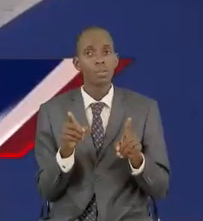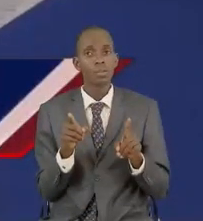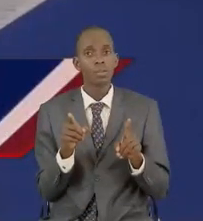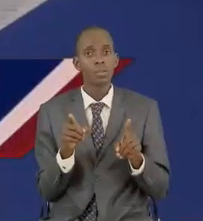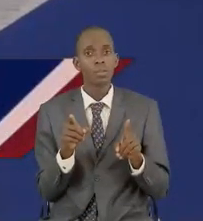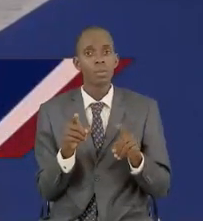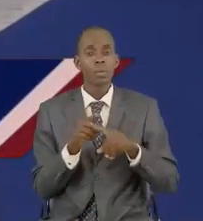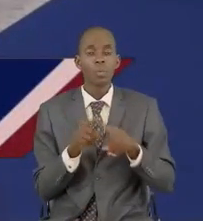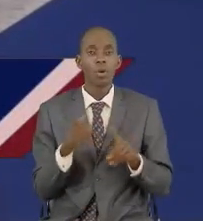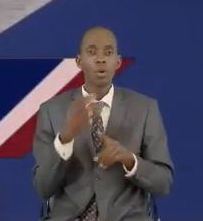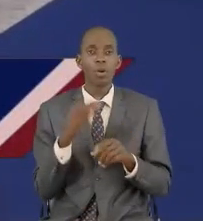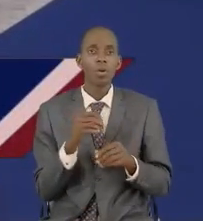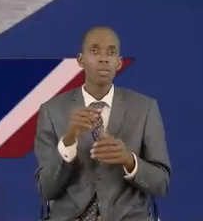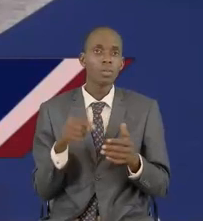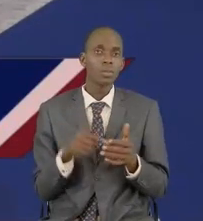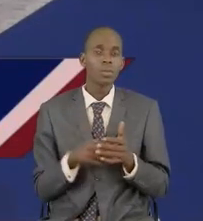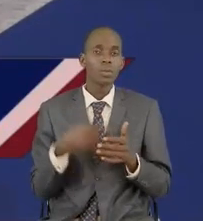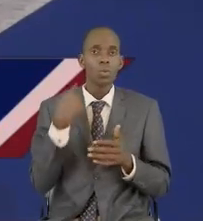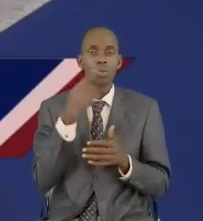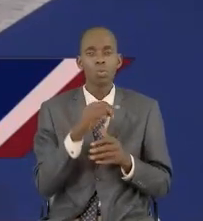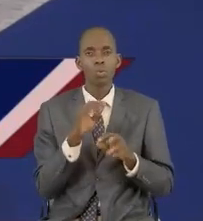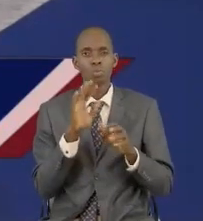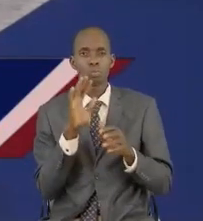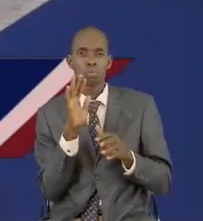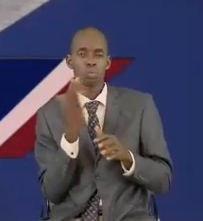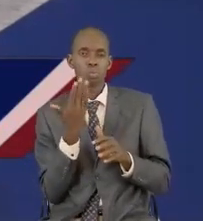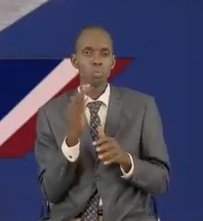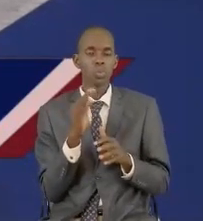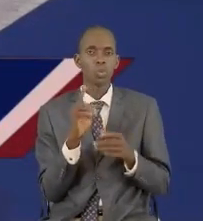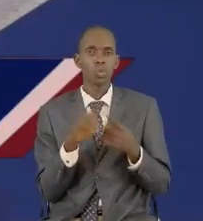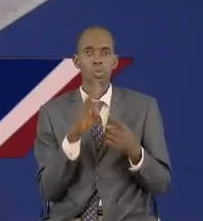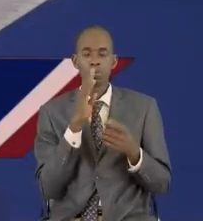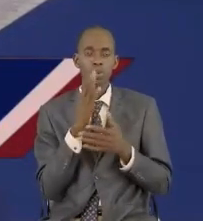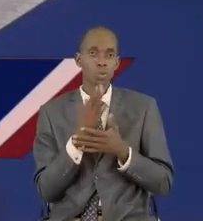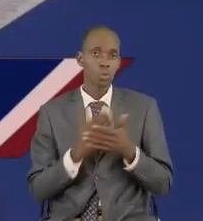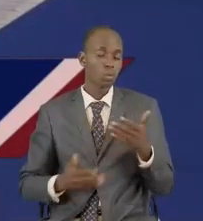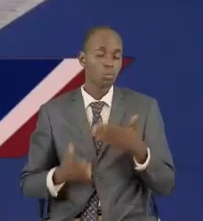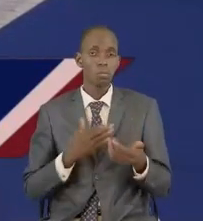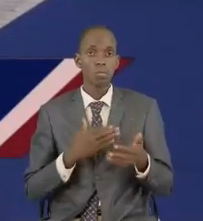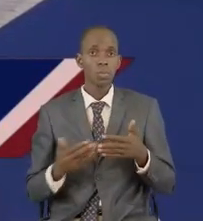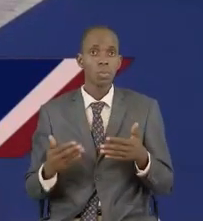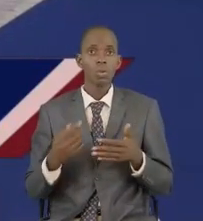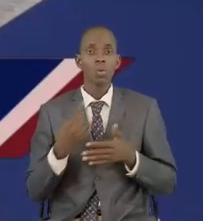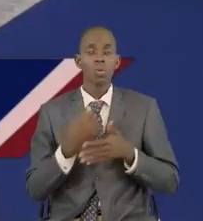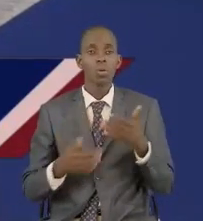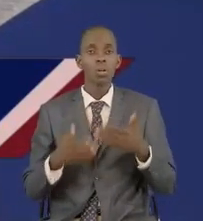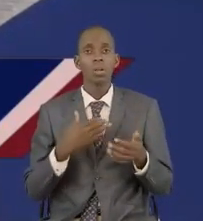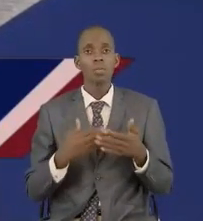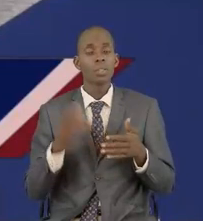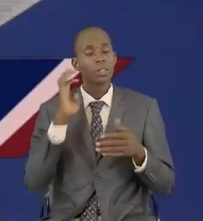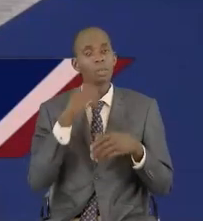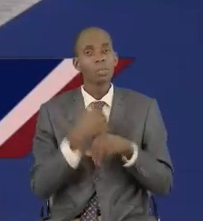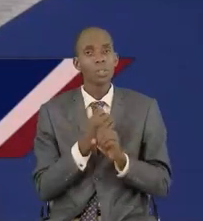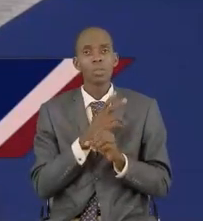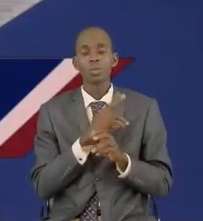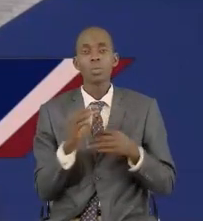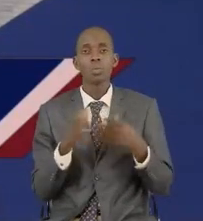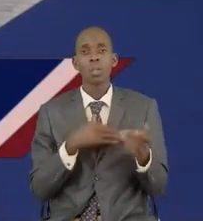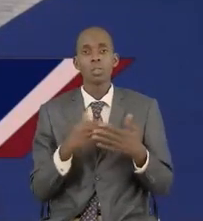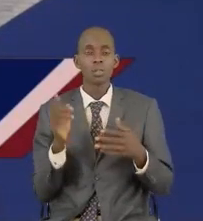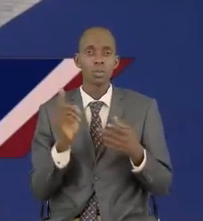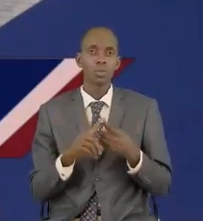ceux qui sont les plus considérés quels étaient déjà dit cela ne m'importe pas